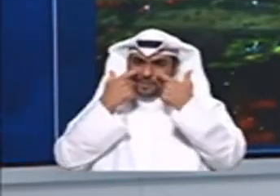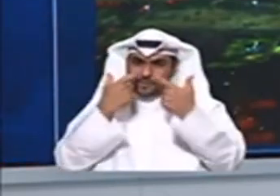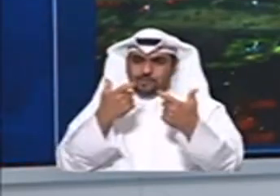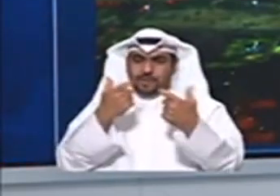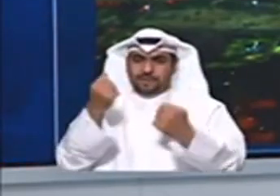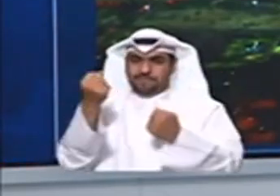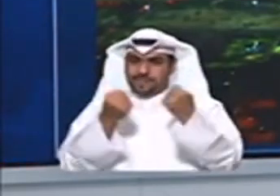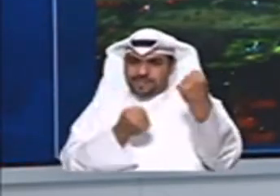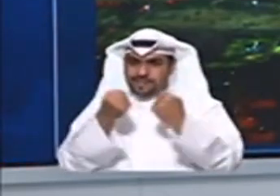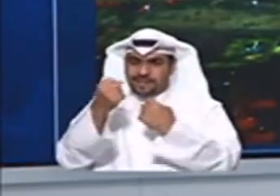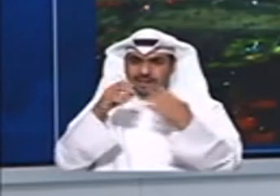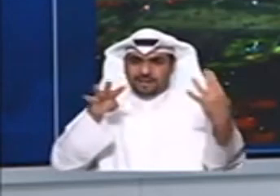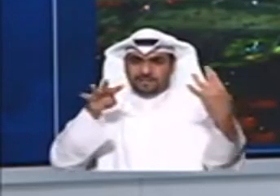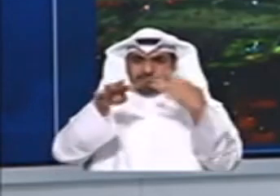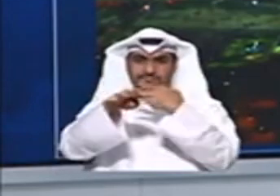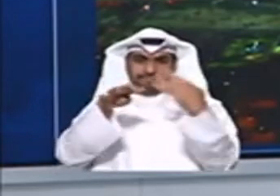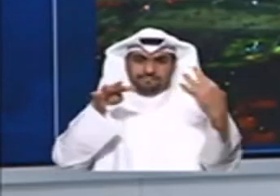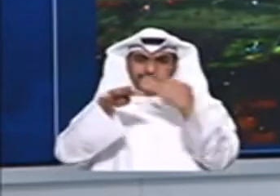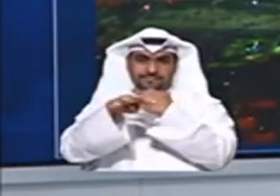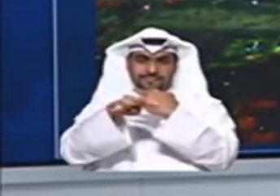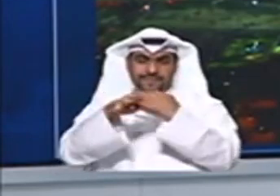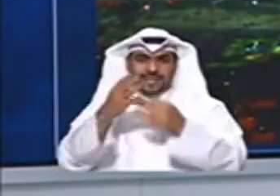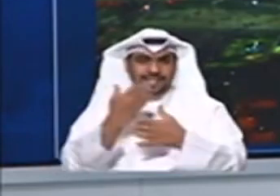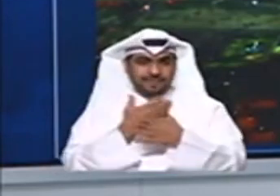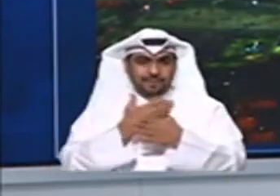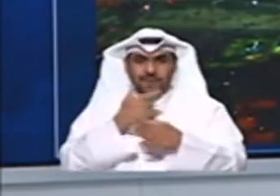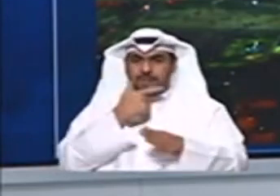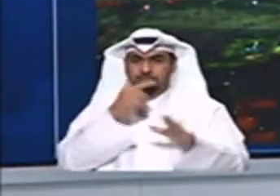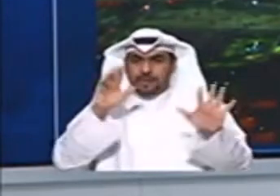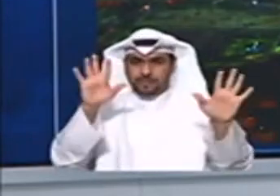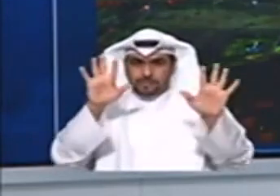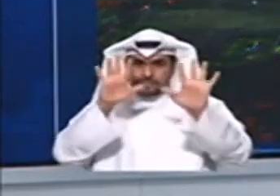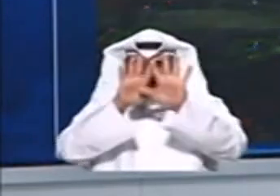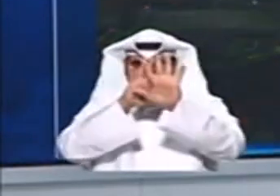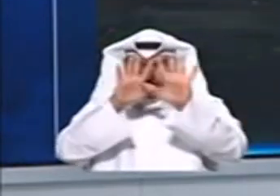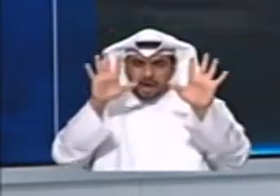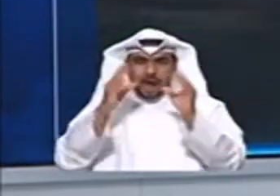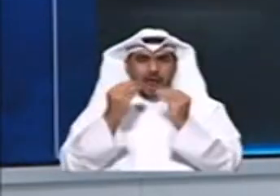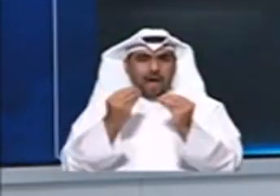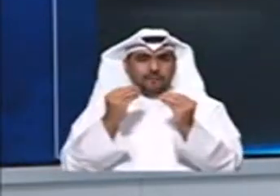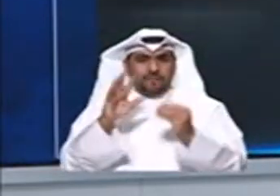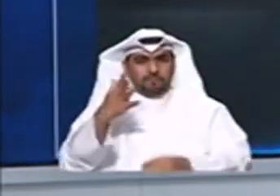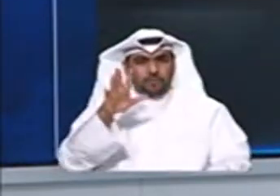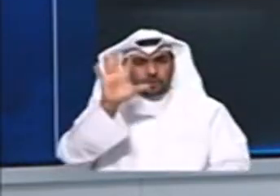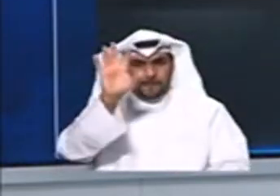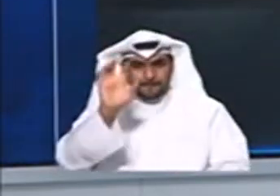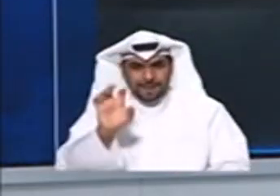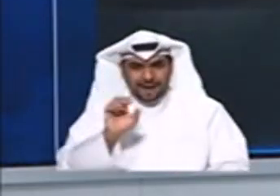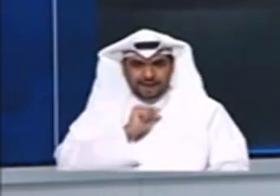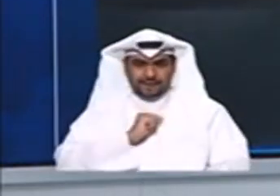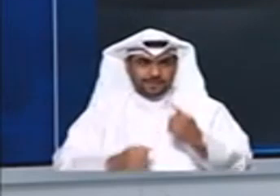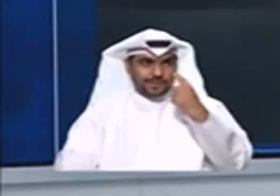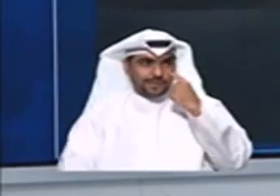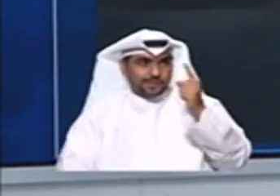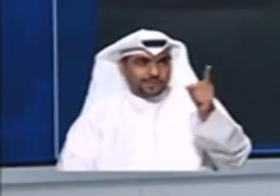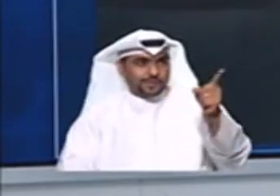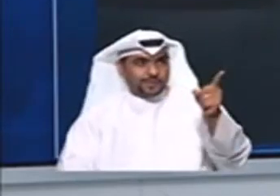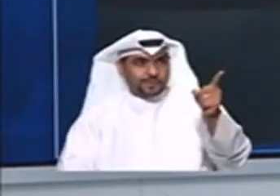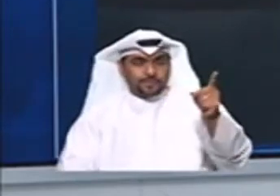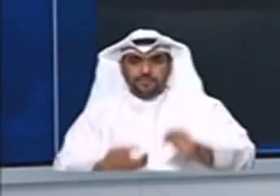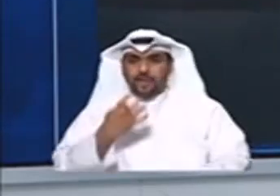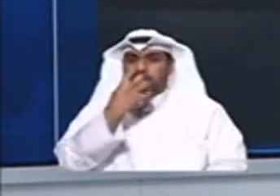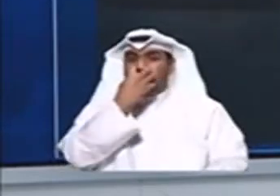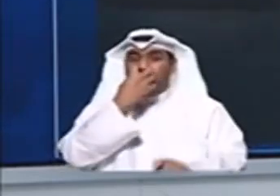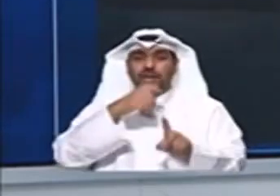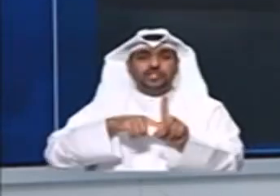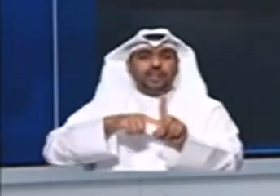لذلك نتمنى منكم أخذ الحيطة والحذر، خاصة مرتادين الطرق السريعة خارج المدينة. الأجواء الحالية في مدينة الكويت أجواء لا زالت